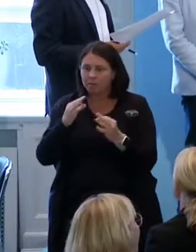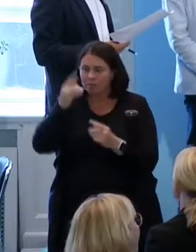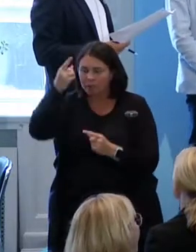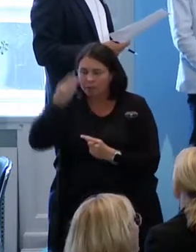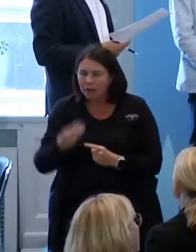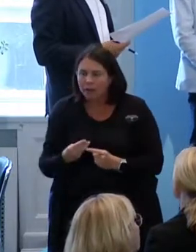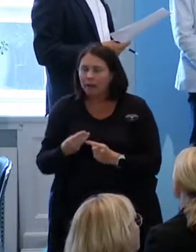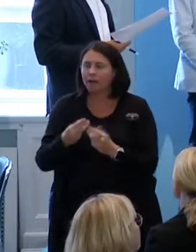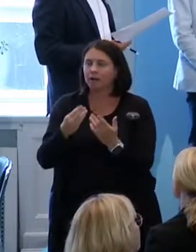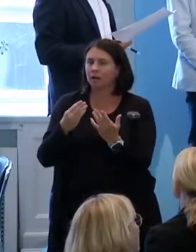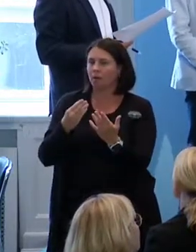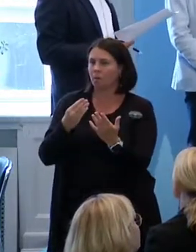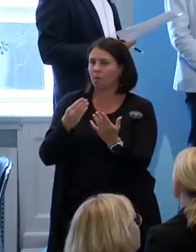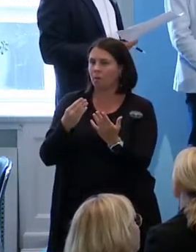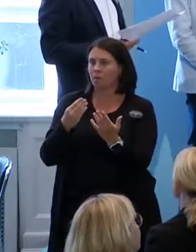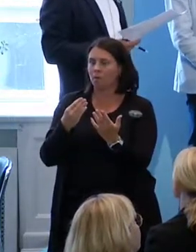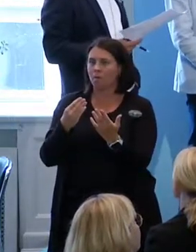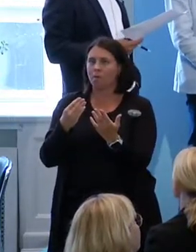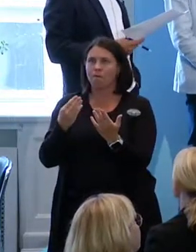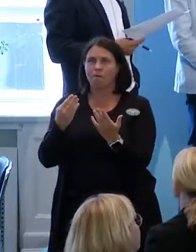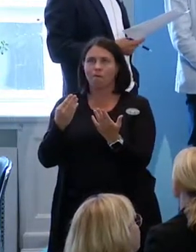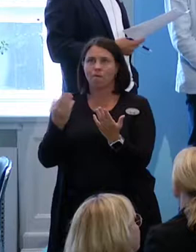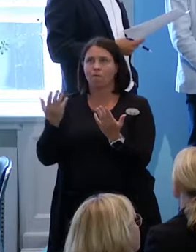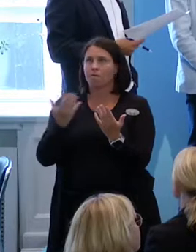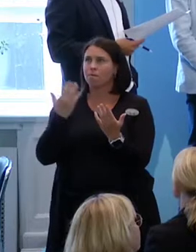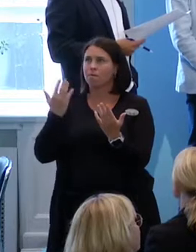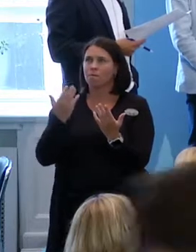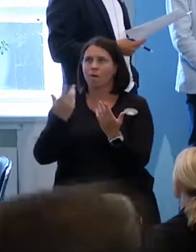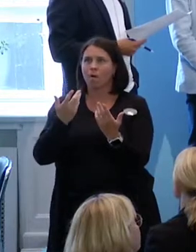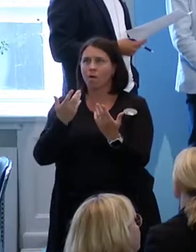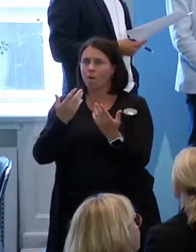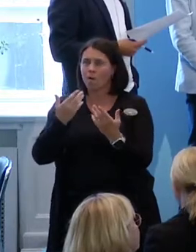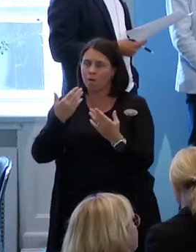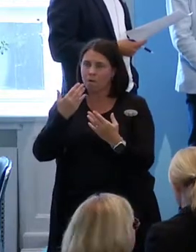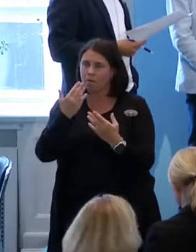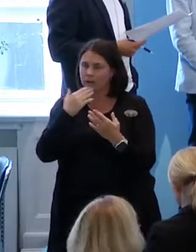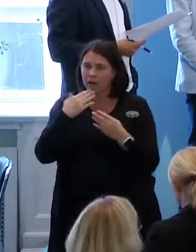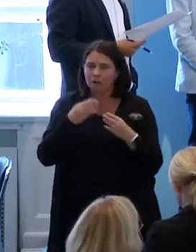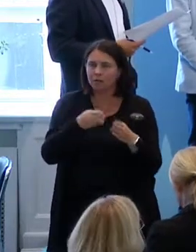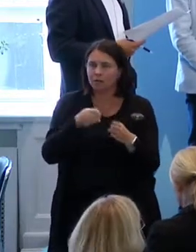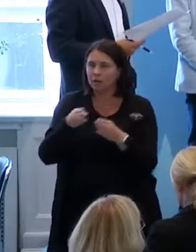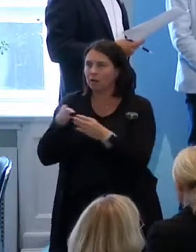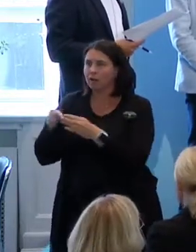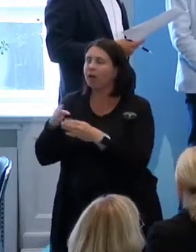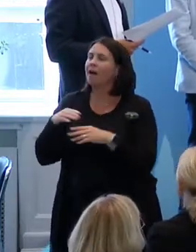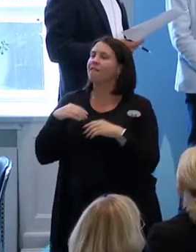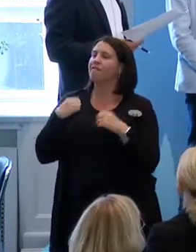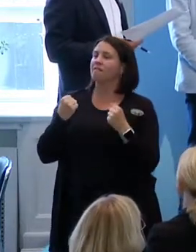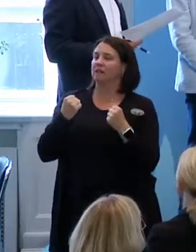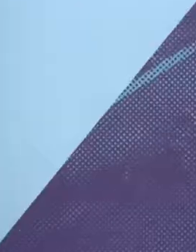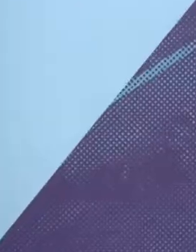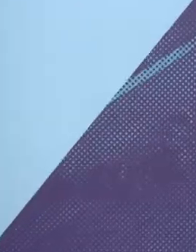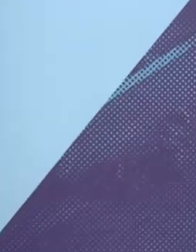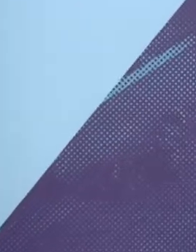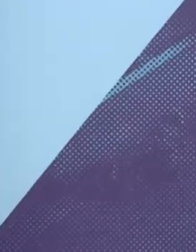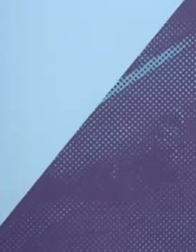prioritera och vad det är vi så att säga, drar och tweakar på, den är ganska viktig, är min